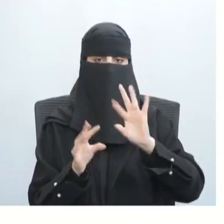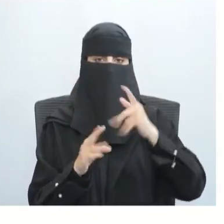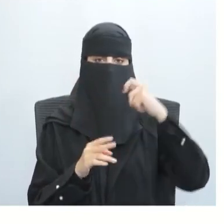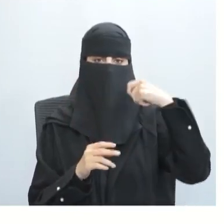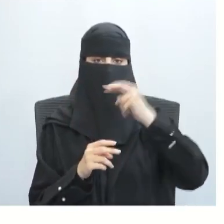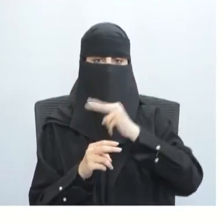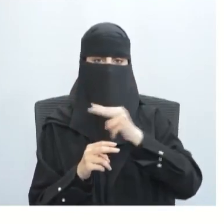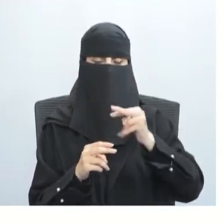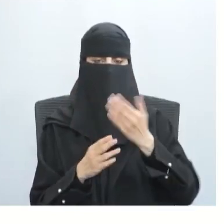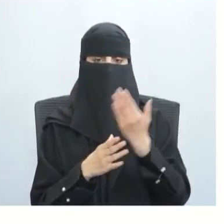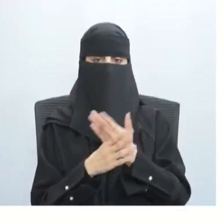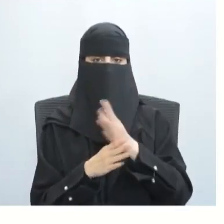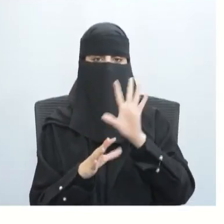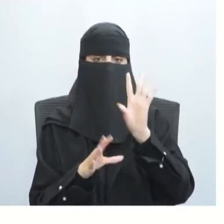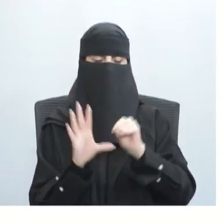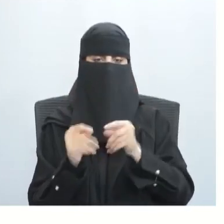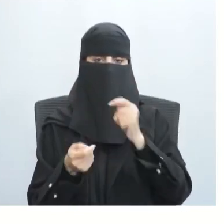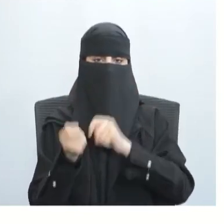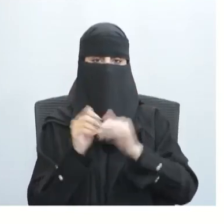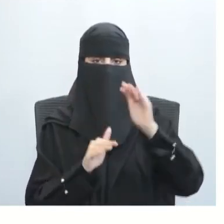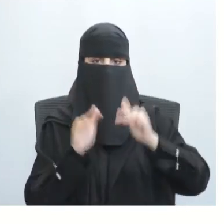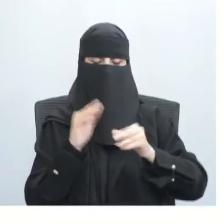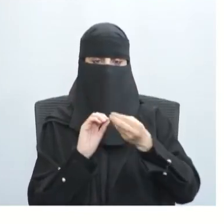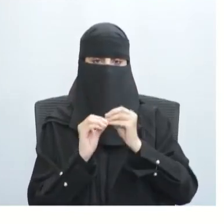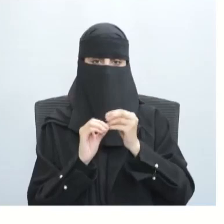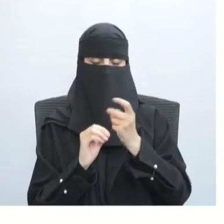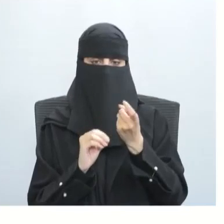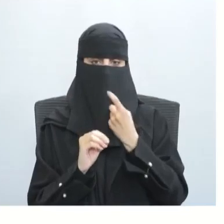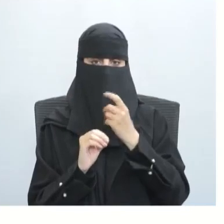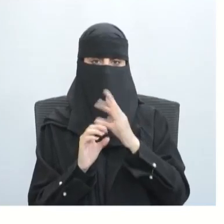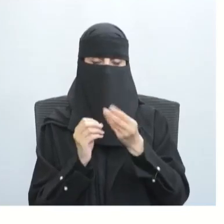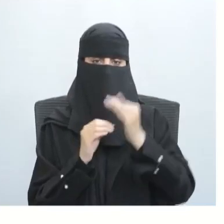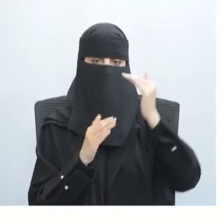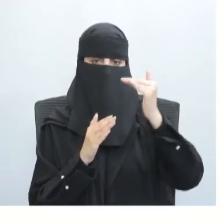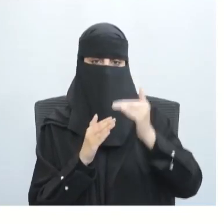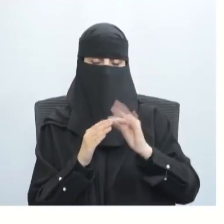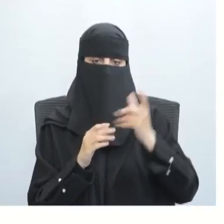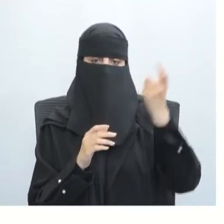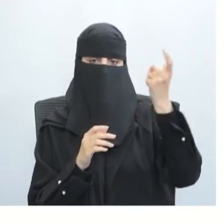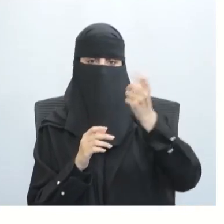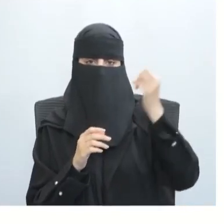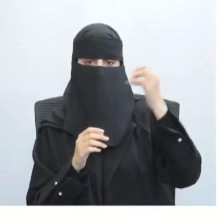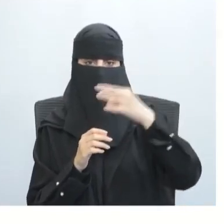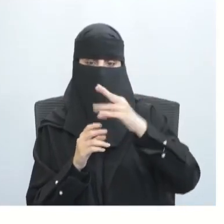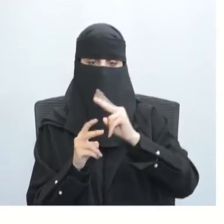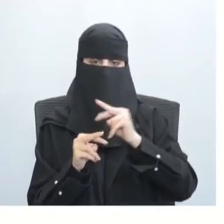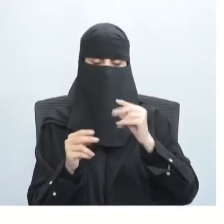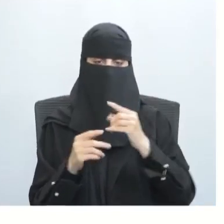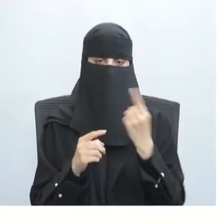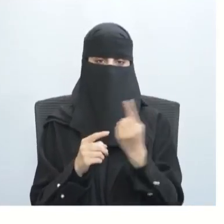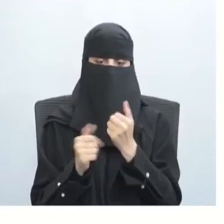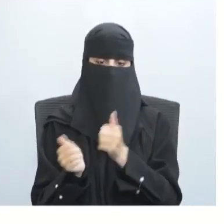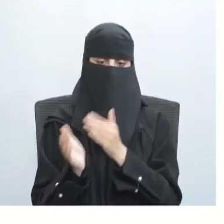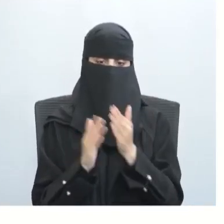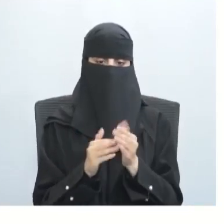بعضها لموازنه اللون الابيض ولتدرجه الالوان ولتغيير التعرض الضوئي وغيرها اولا